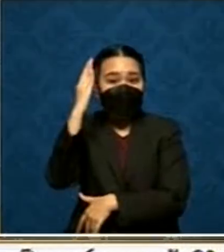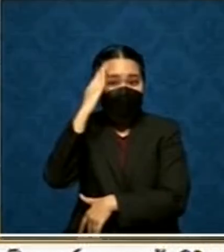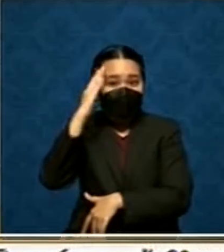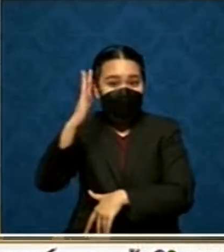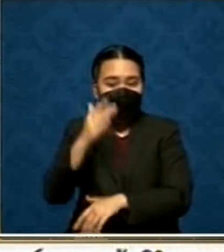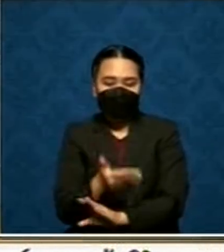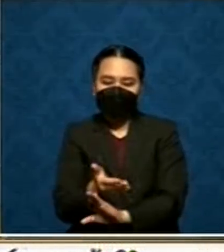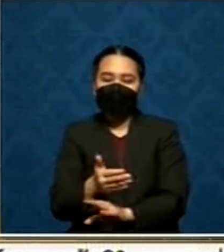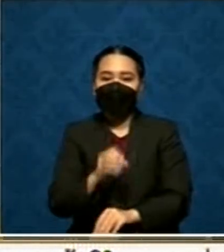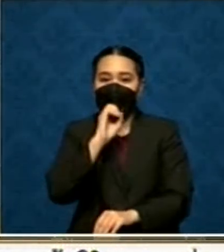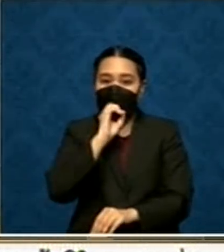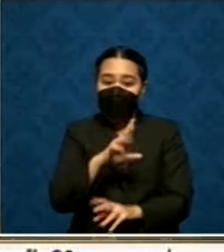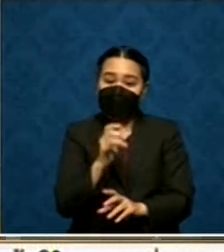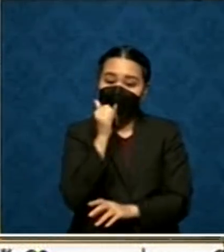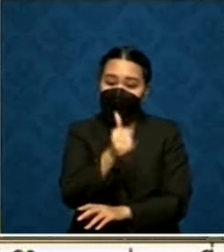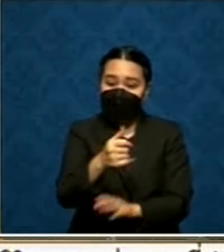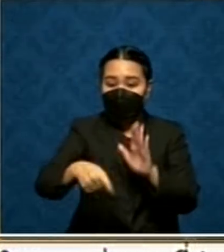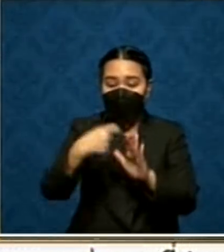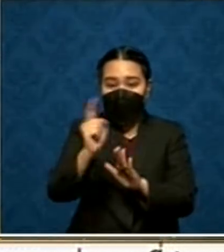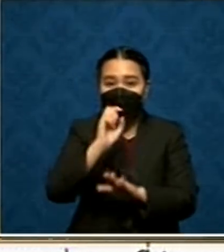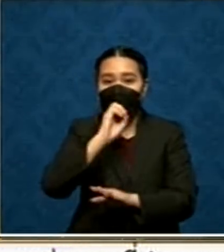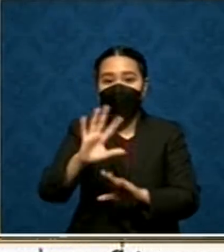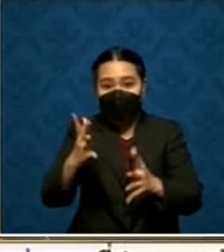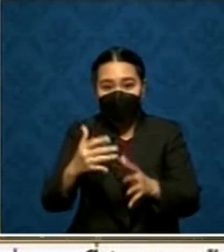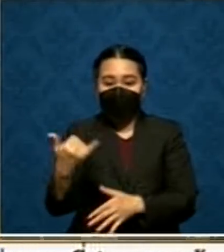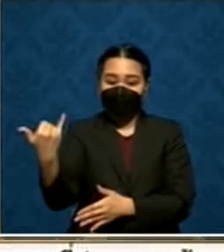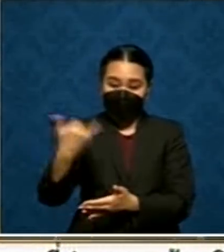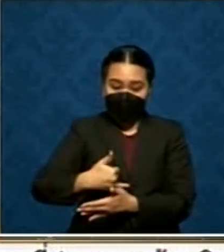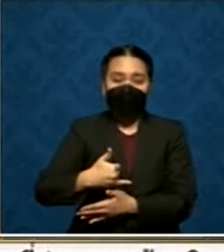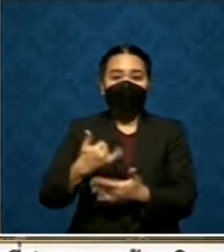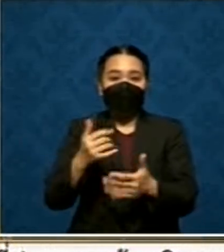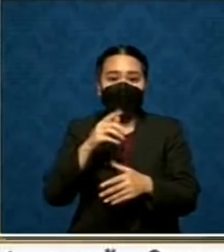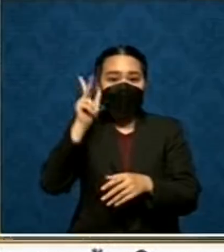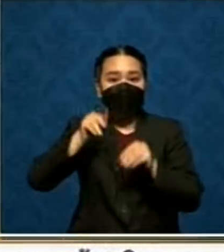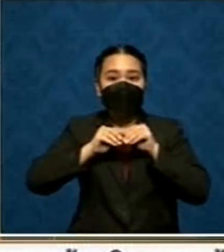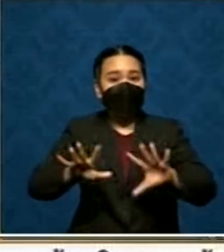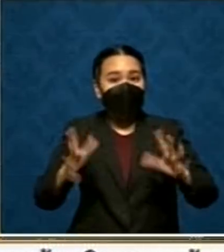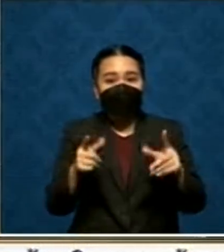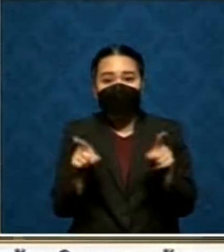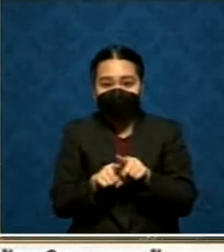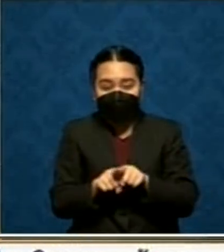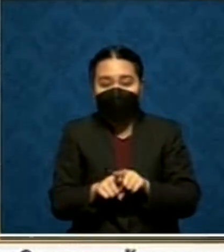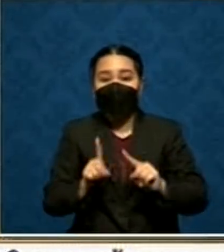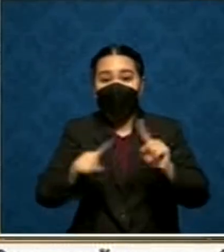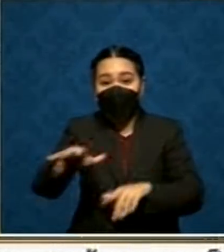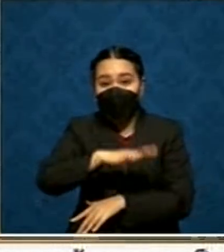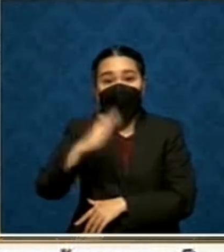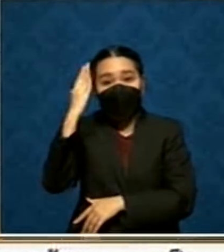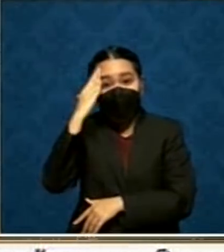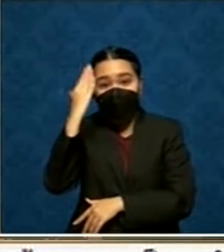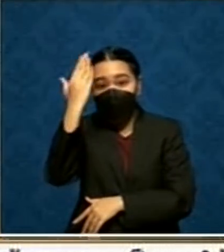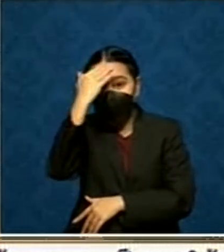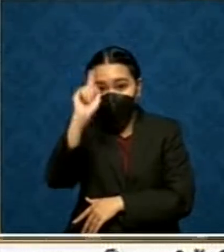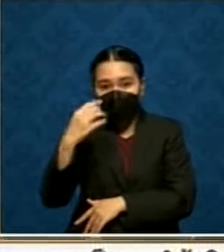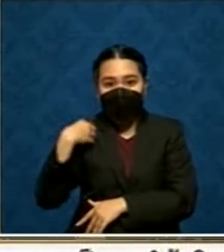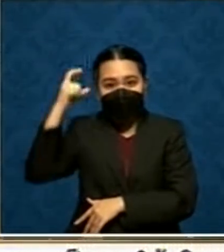ไปเรื่องอะไรกลบมาก็ไม่ cattlengขาวแต่ที่เราทราบกเพระวา ศูสระ ซึ่มานมากเขาได้